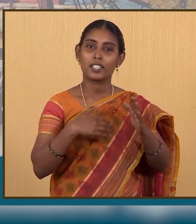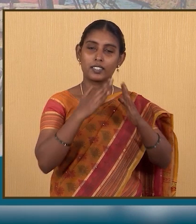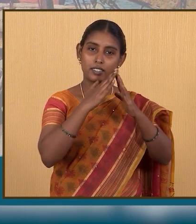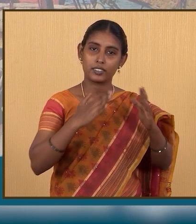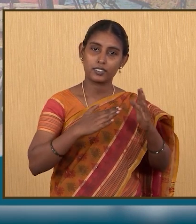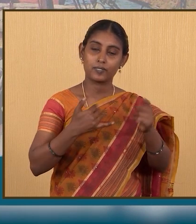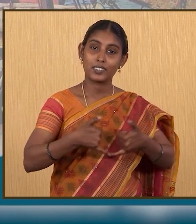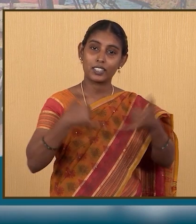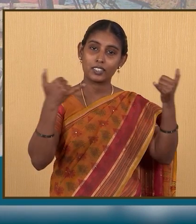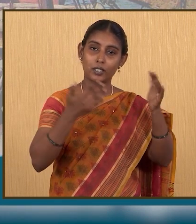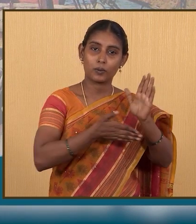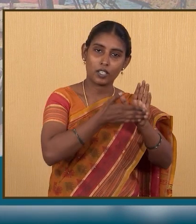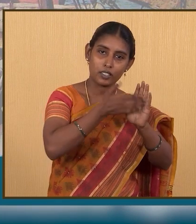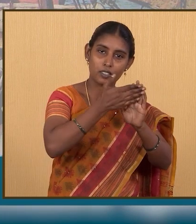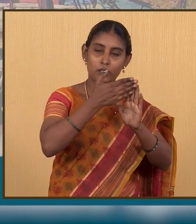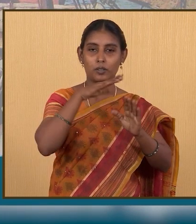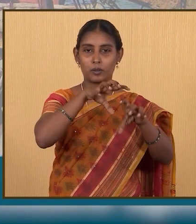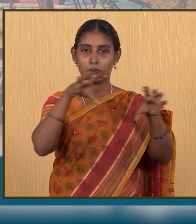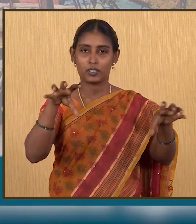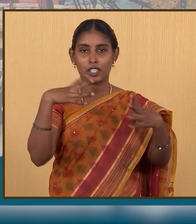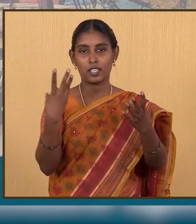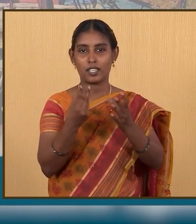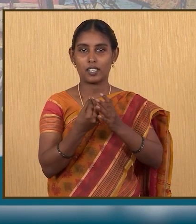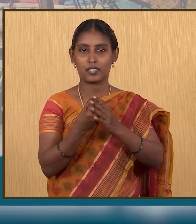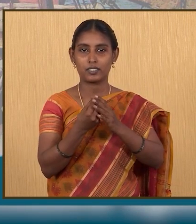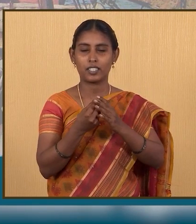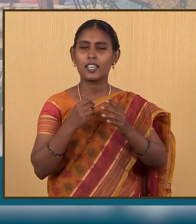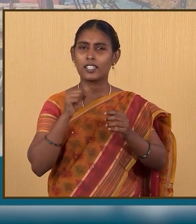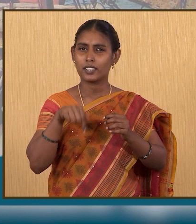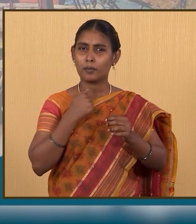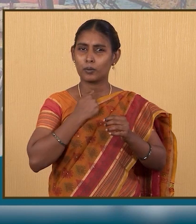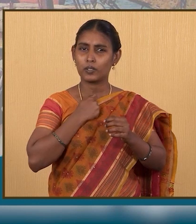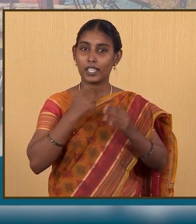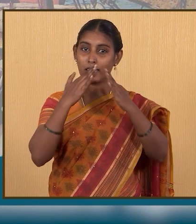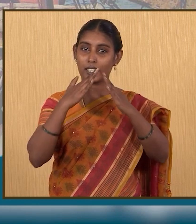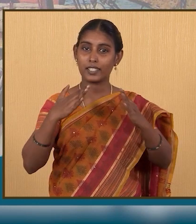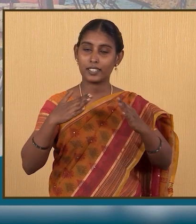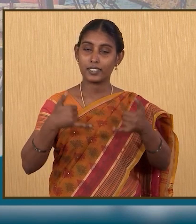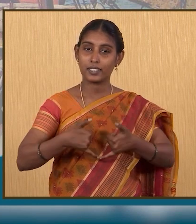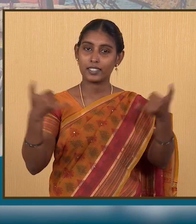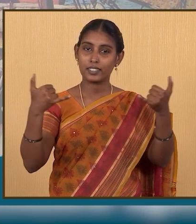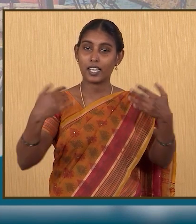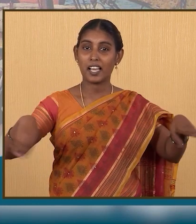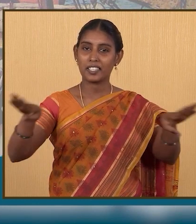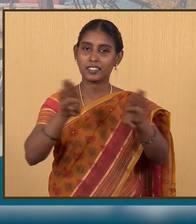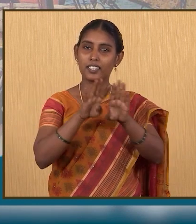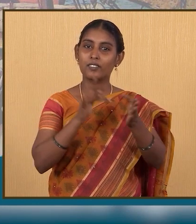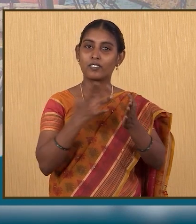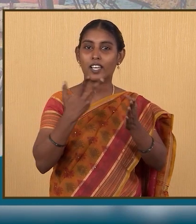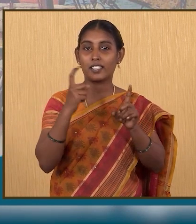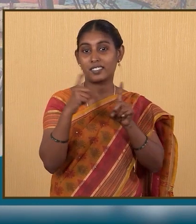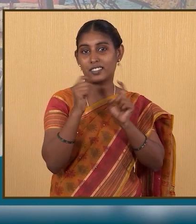இந்திய கட்டிடக்கலை அதனுடைய கலையம்சம் பார்த்தோம் இல்லையா, அதில் இந்தியா கேட் எங்கே இருக்குன்னு சொன்னேன்,